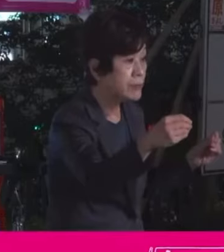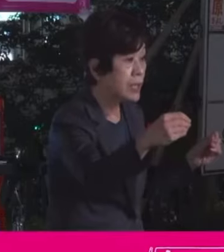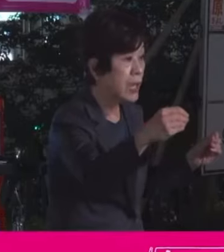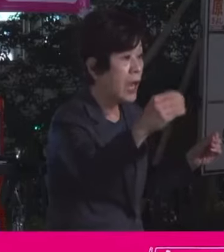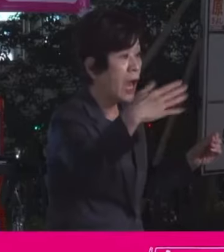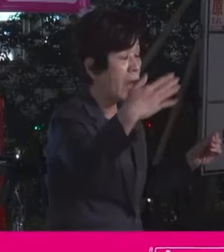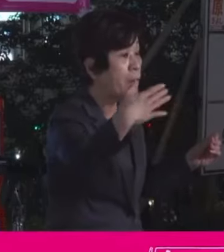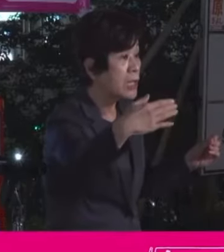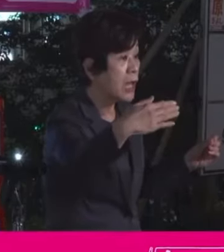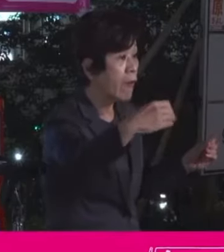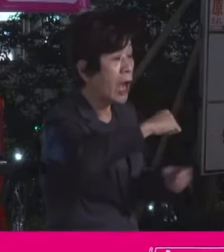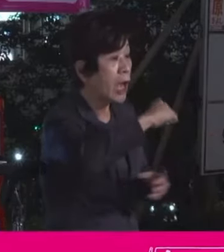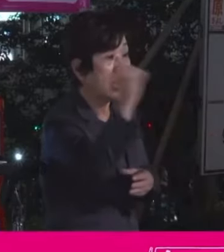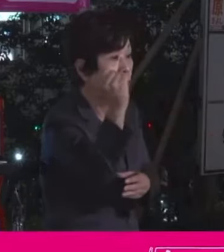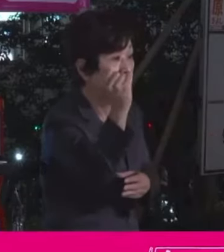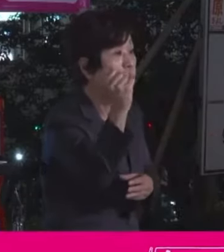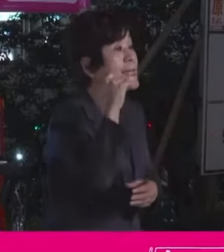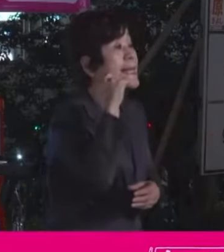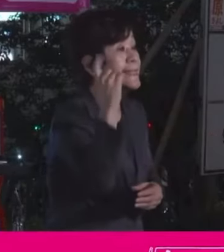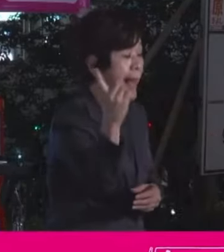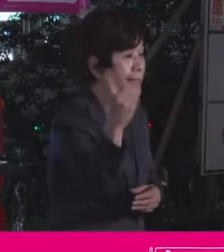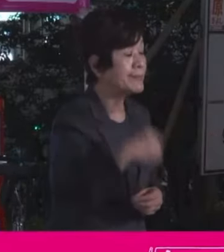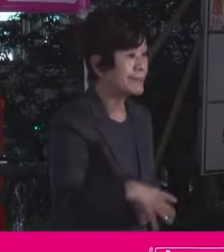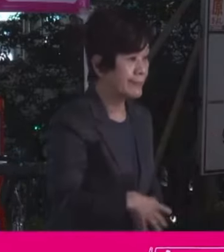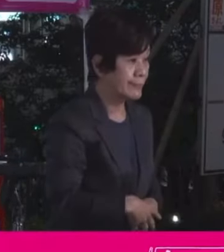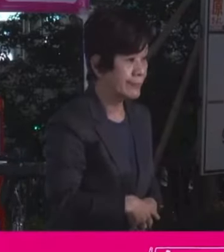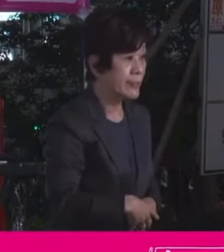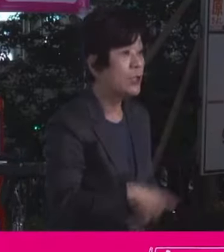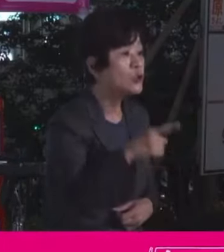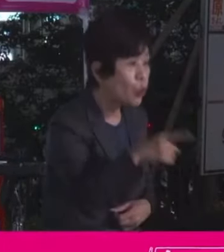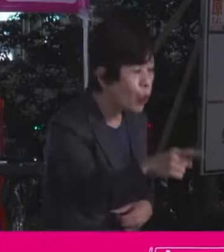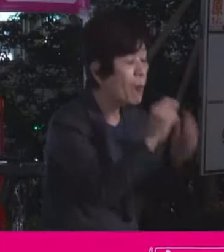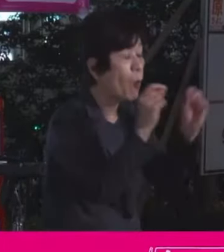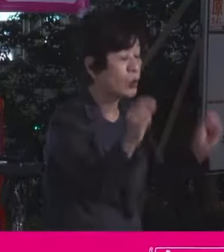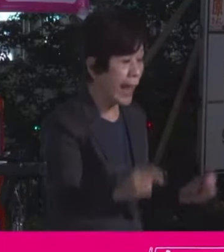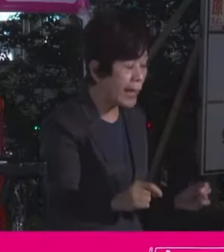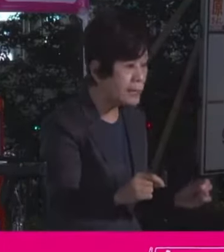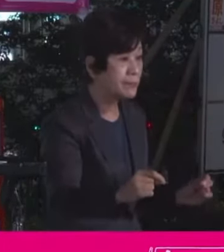できないんです。これそこなんです問題は。